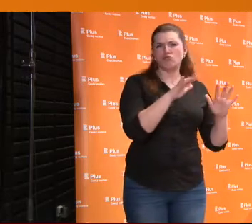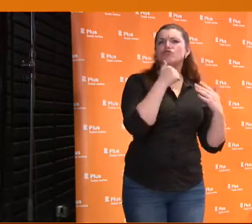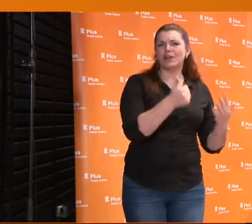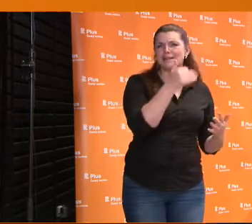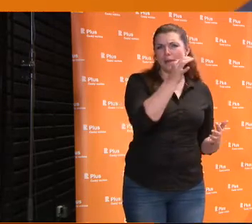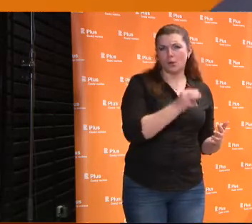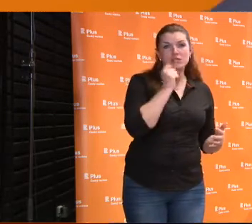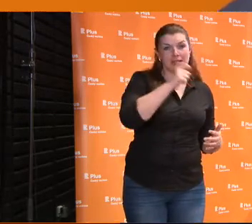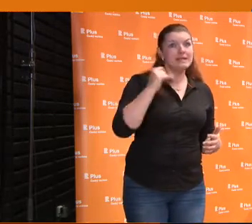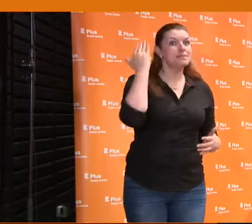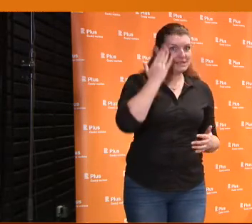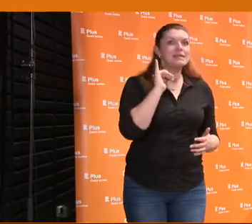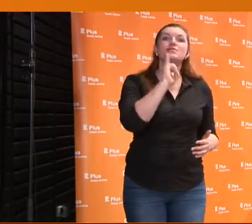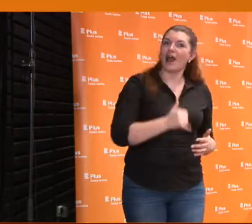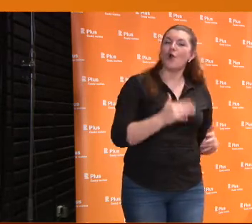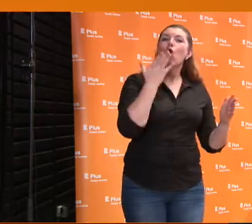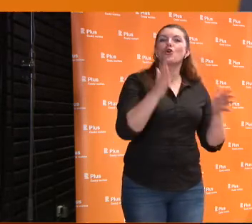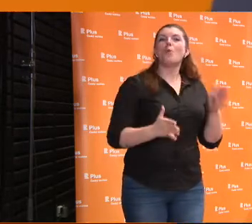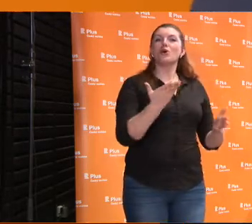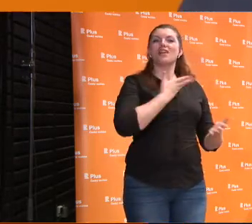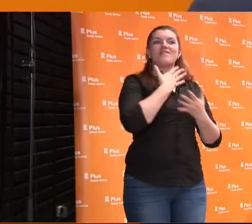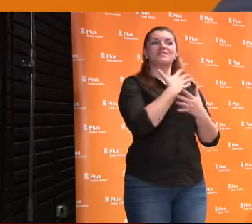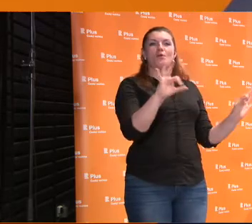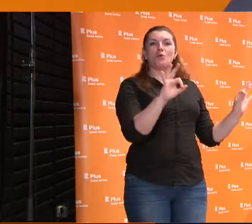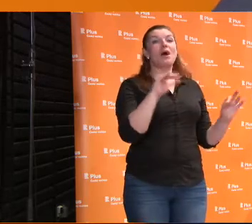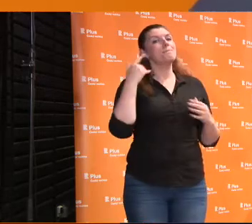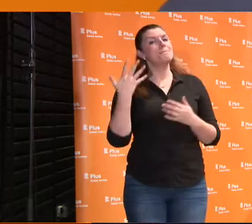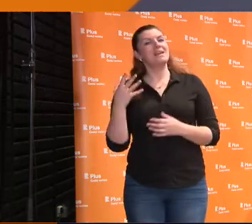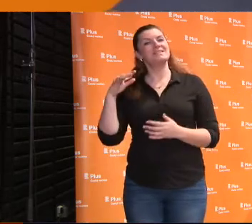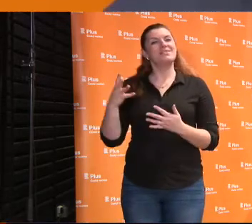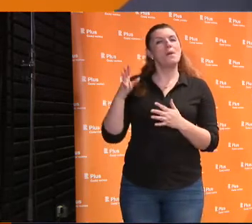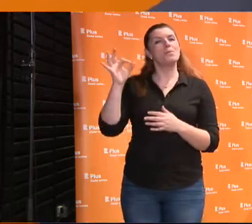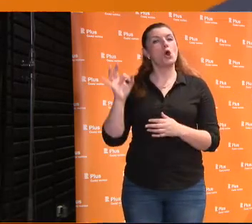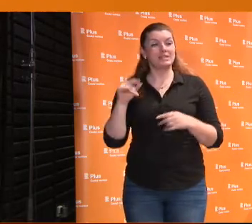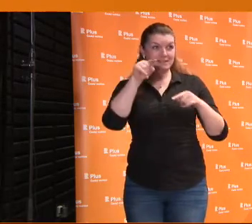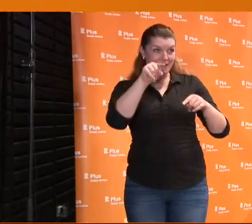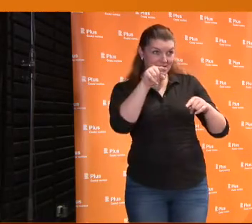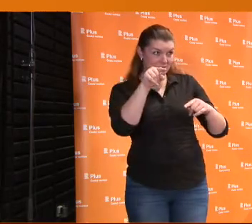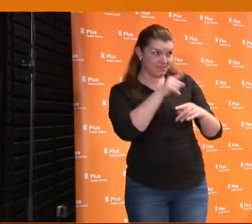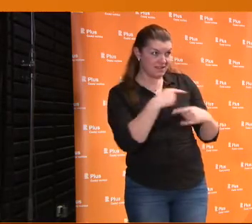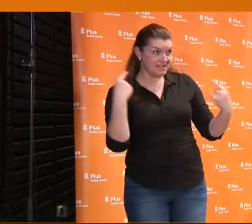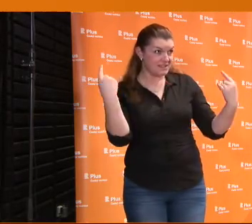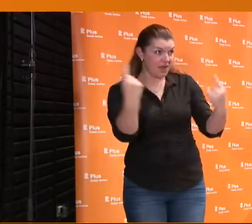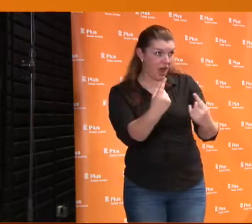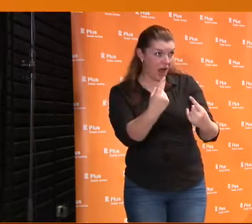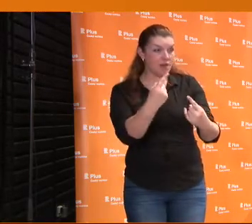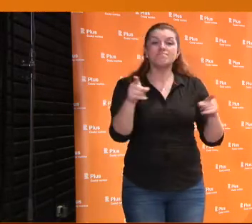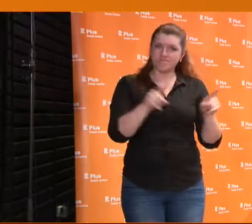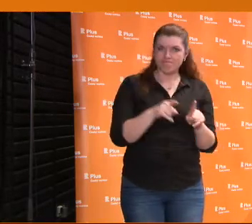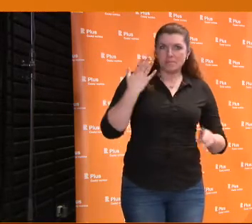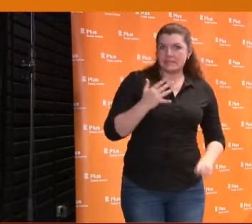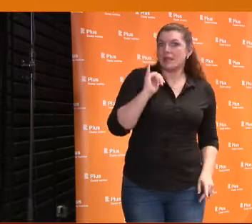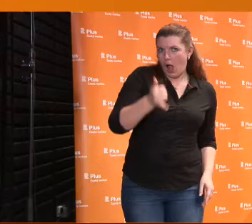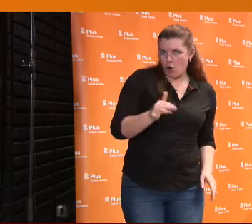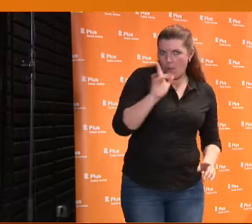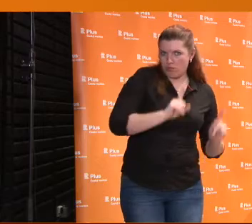myslí, že ano, že nás osvobodí roboti od nudné práce. A 59% lidí tady v sále v Horáckém divadle v Jihlavě si také myslí, že ano. Takže